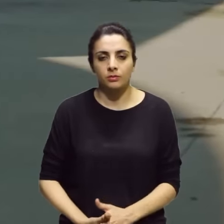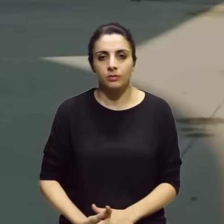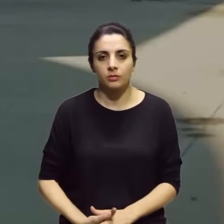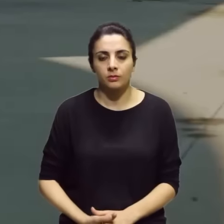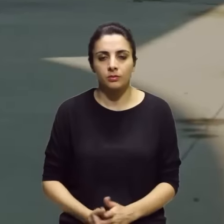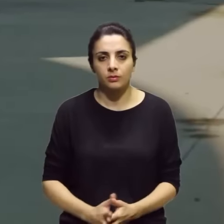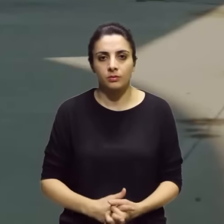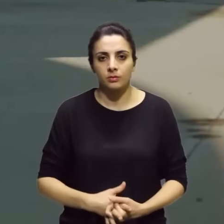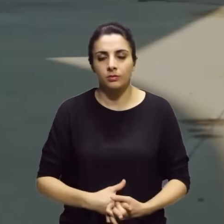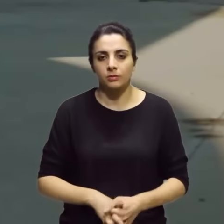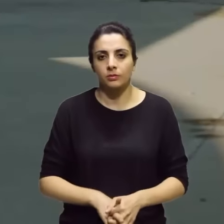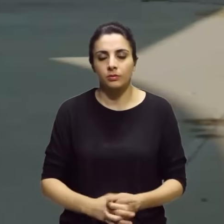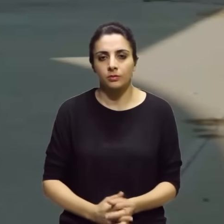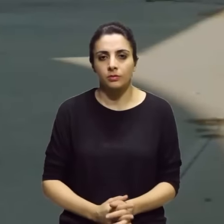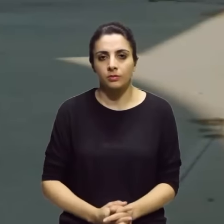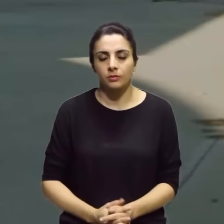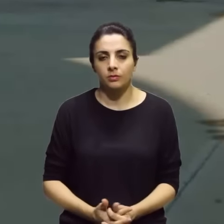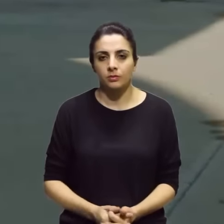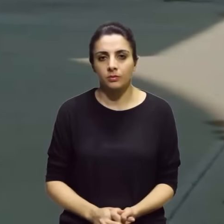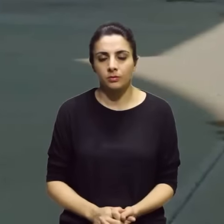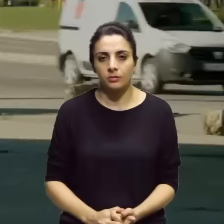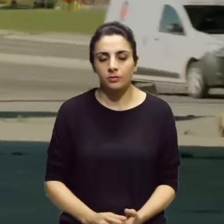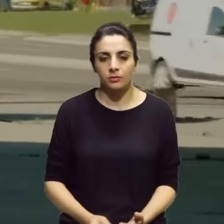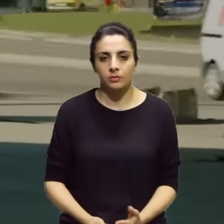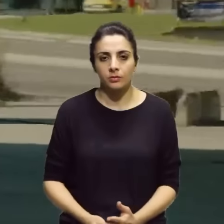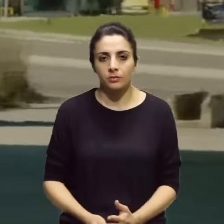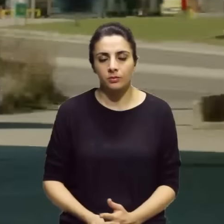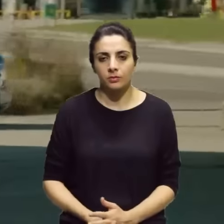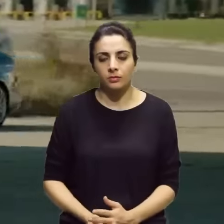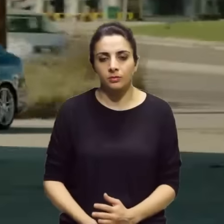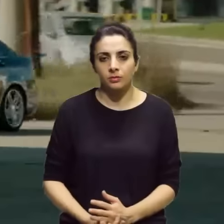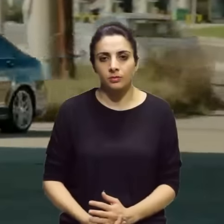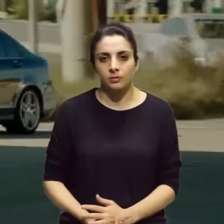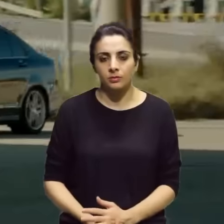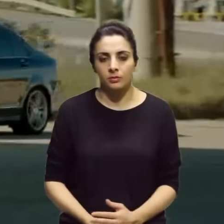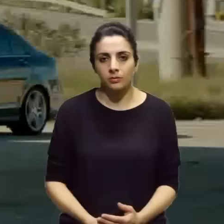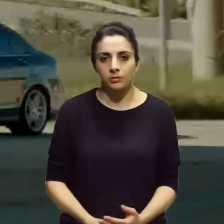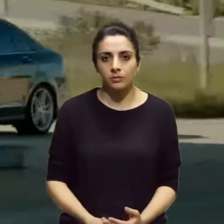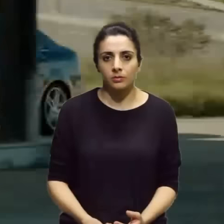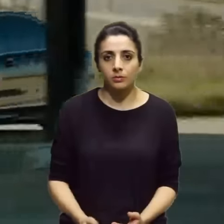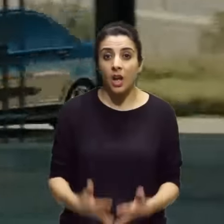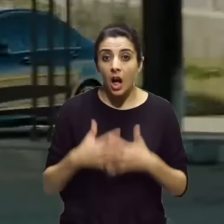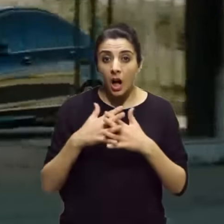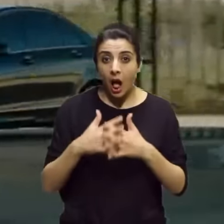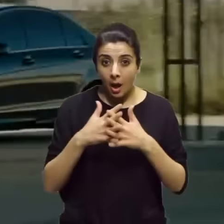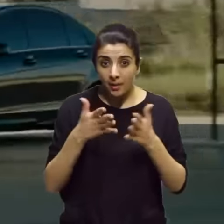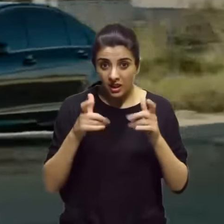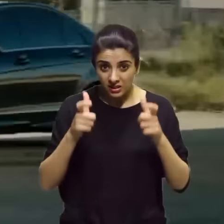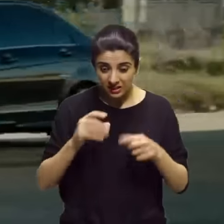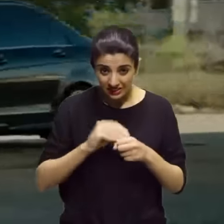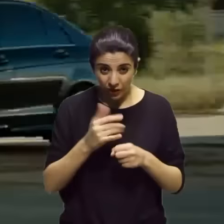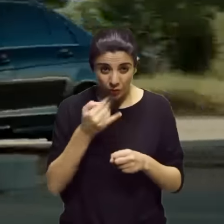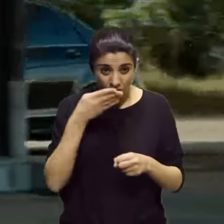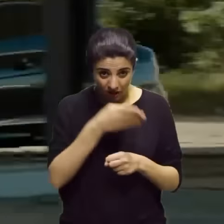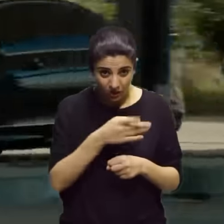Sinanlar sıra sıra benzinliklerin olduğu yolda bir başka benzin istasyonuna girdiler. O kalabalık tesiste tuvalete gireceğini düşündüysen aklından